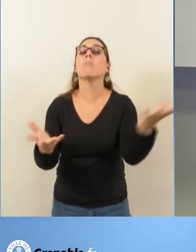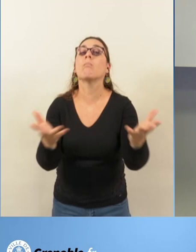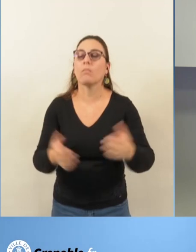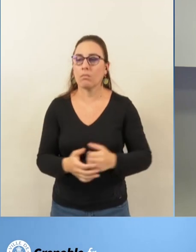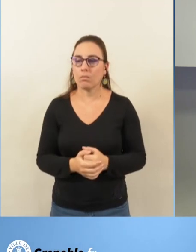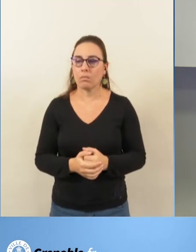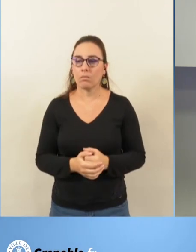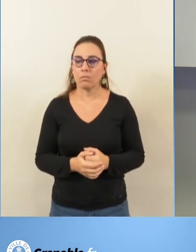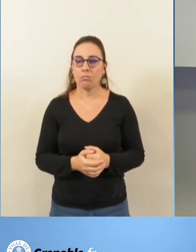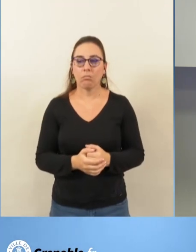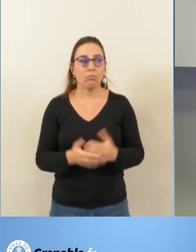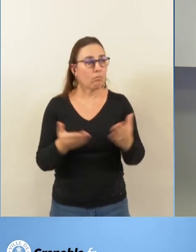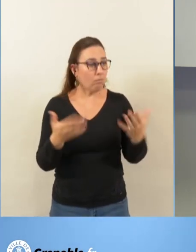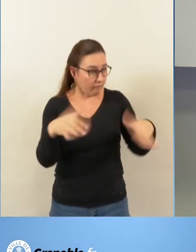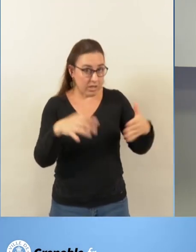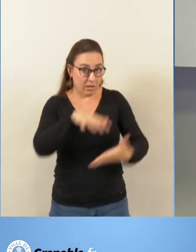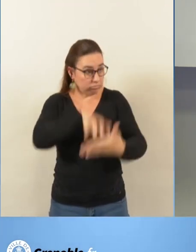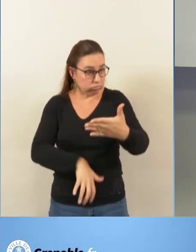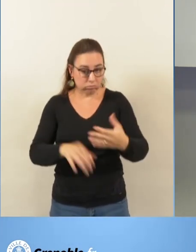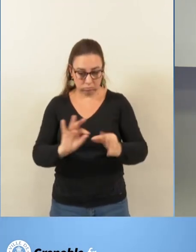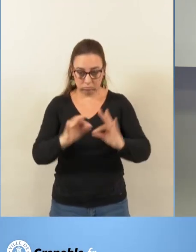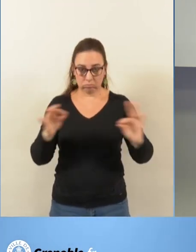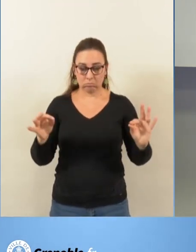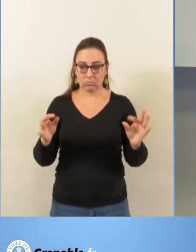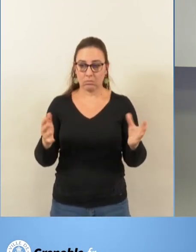à l'amendement il a été vous l'avez eu c'est juste de